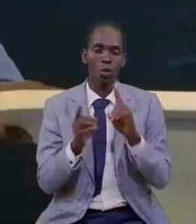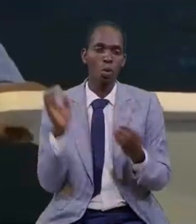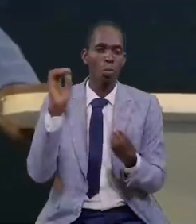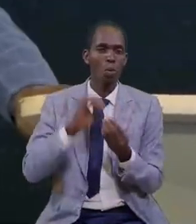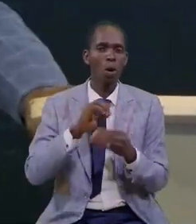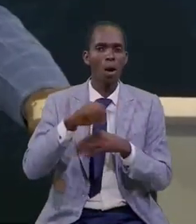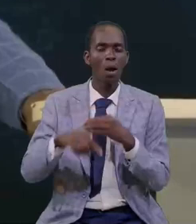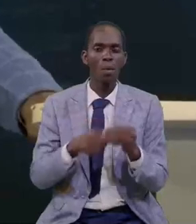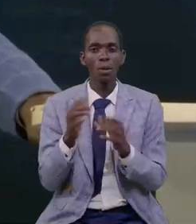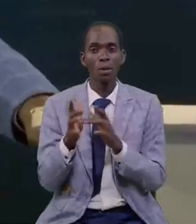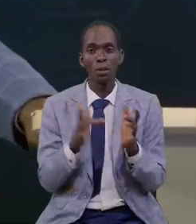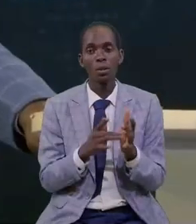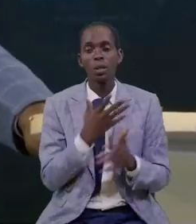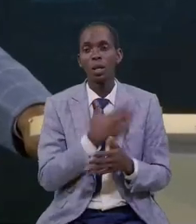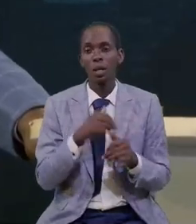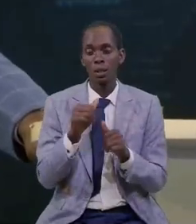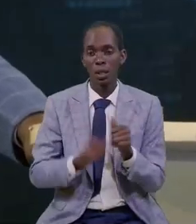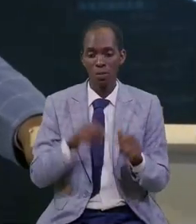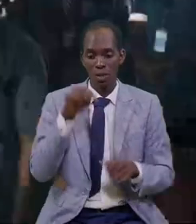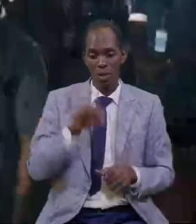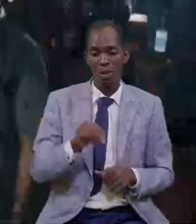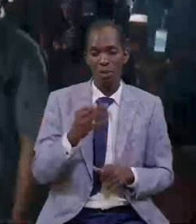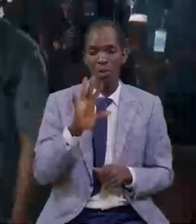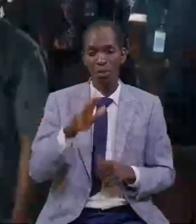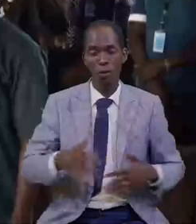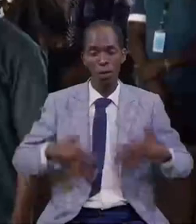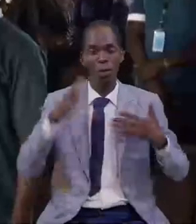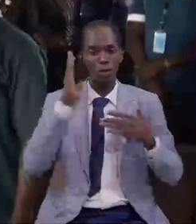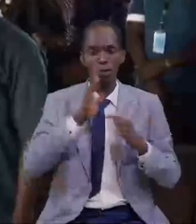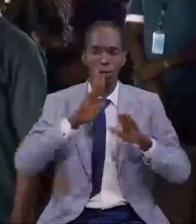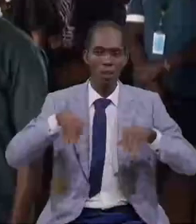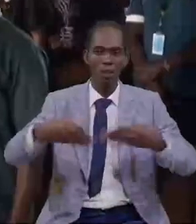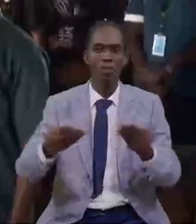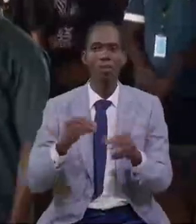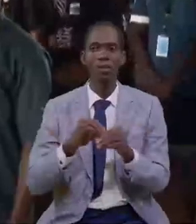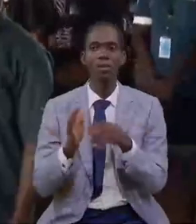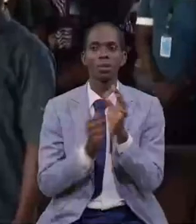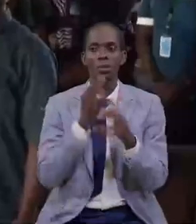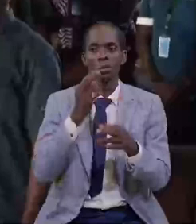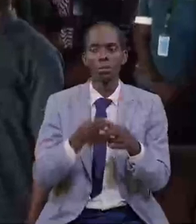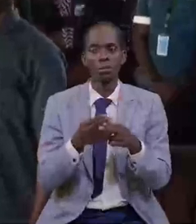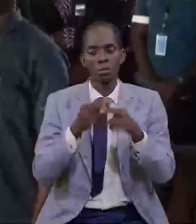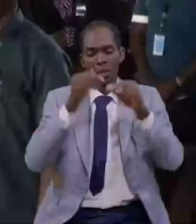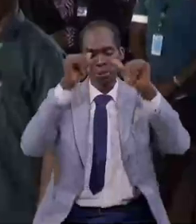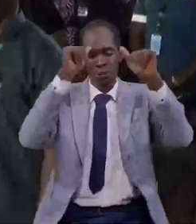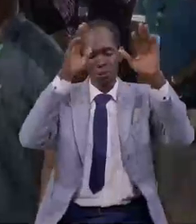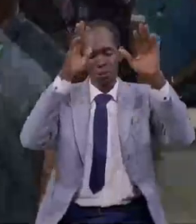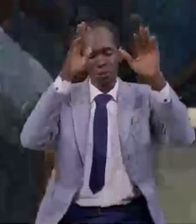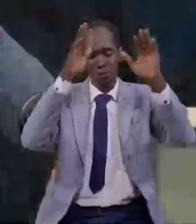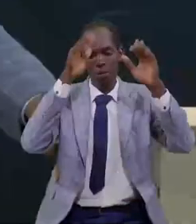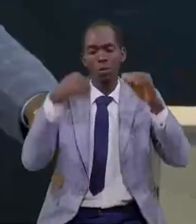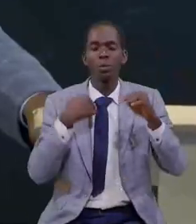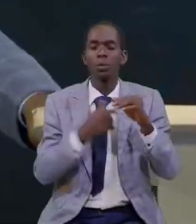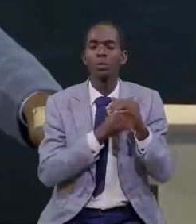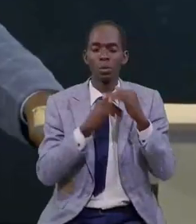et tout besoin de ta vie sera pourvu au nom de Jésus père nous